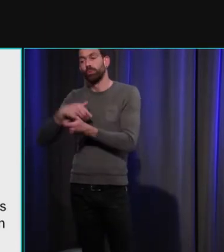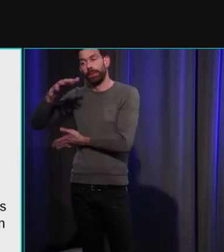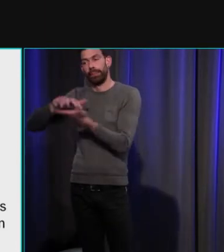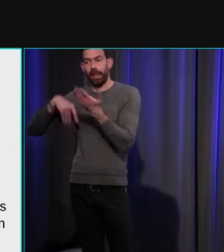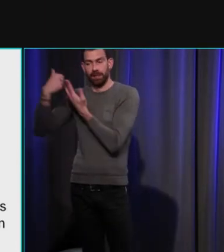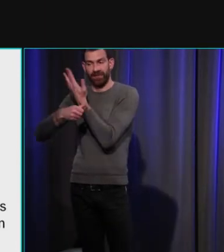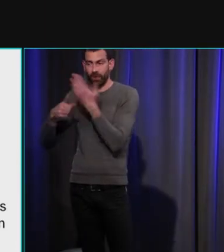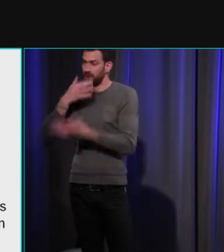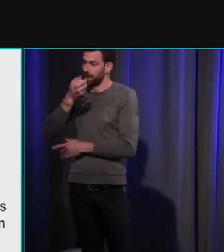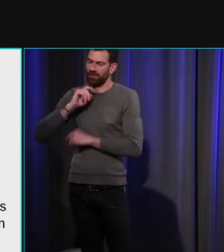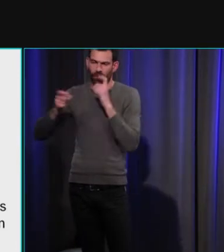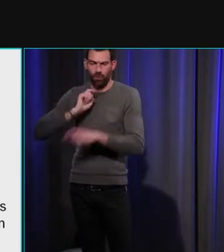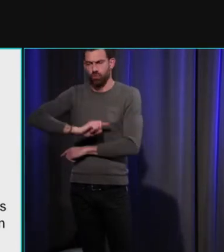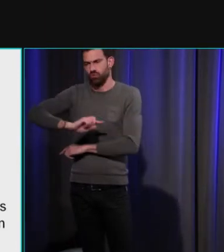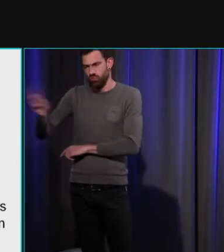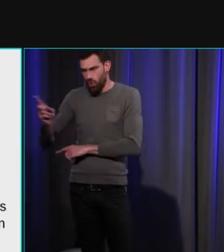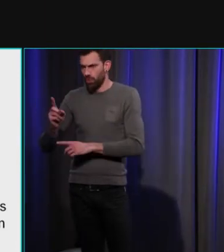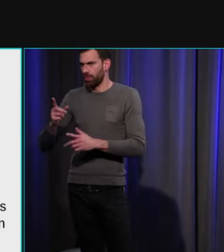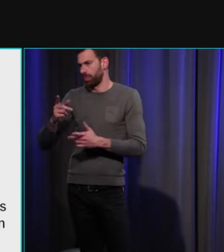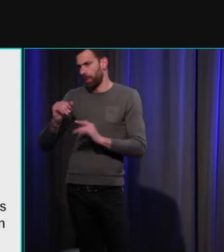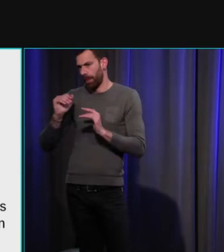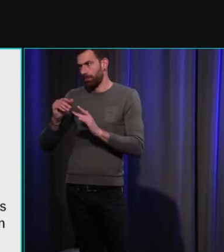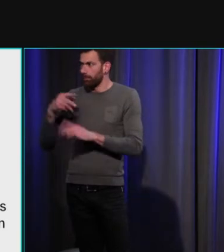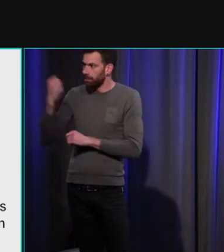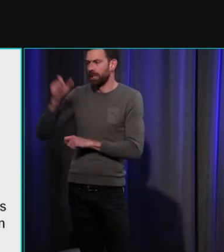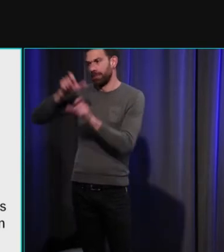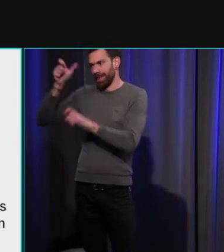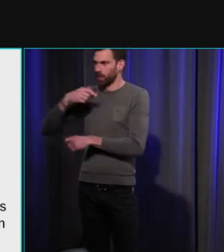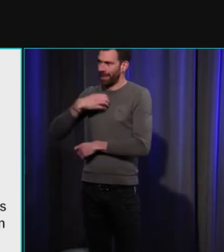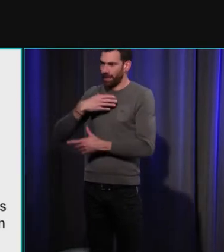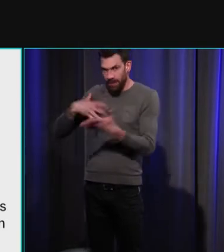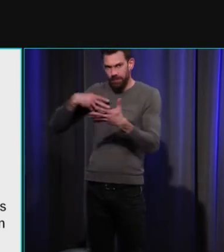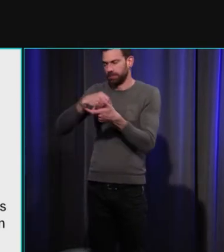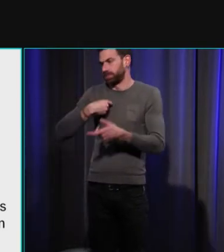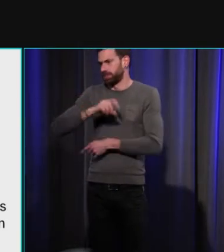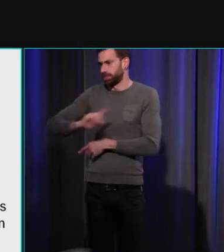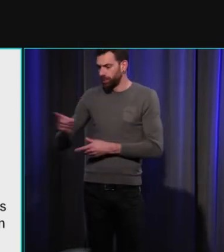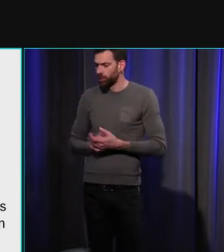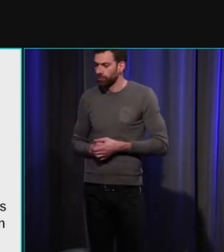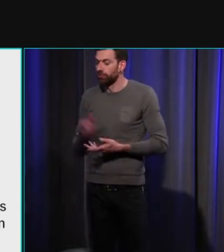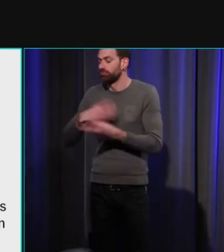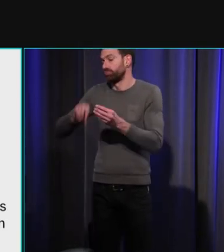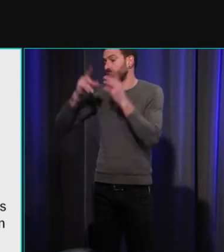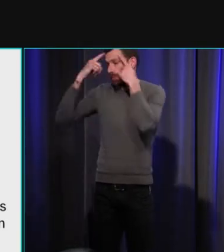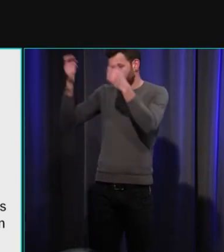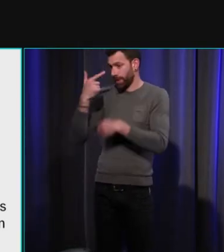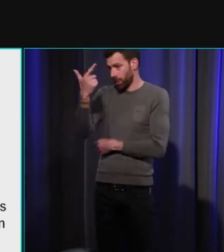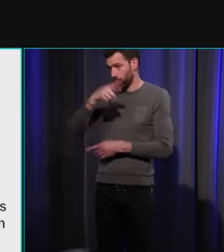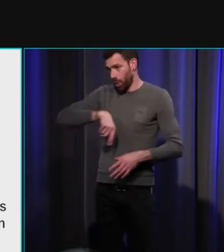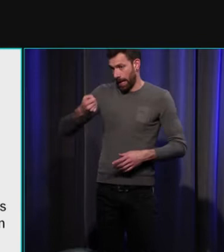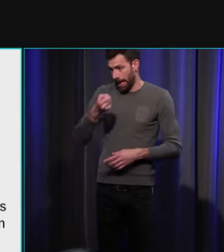violence surtout au clergé et puis je vous ai parlé bien sûr de la tuerie de grève qui est essentiel